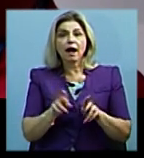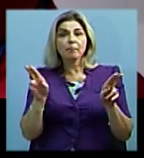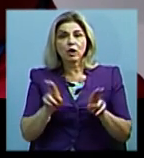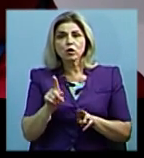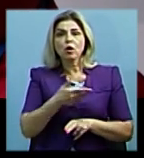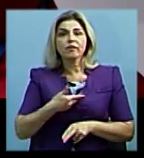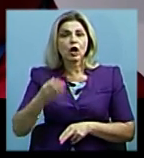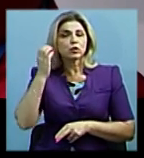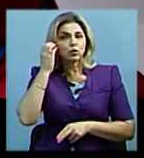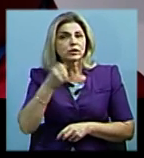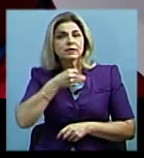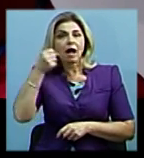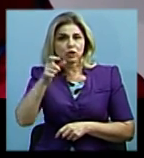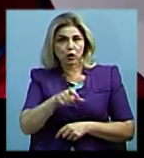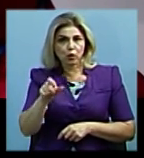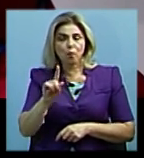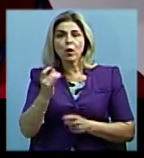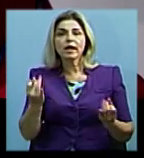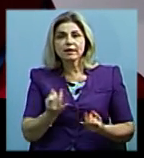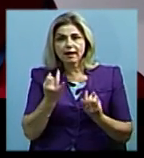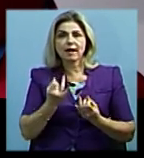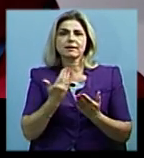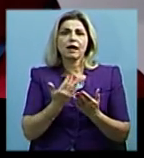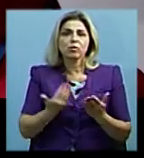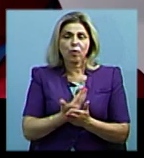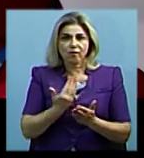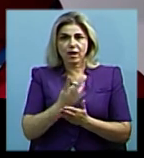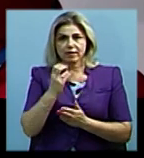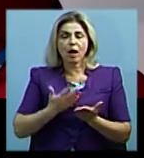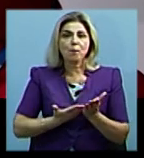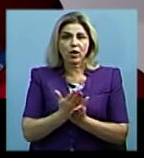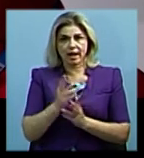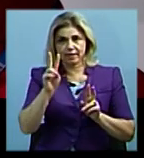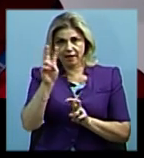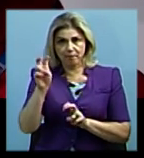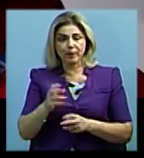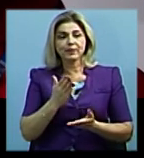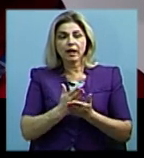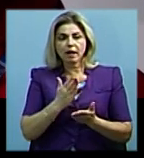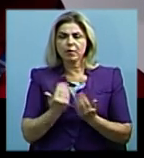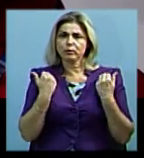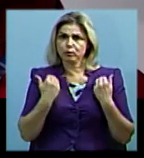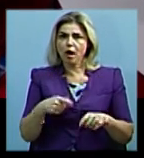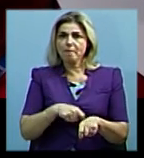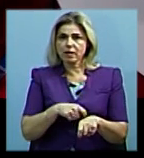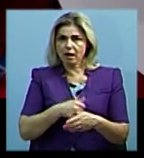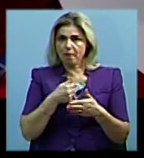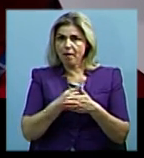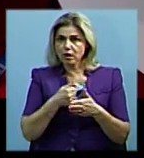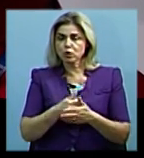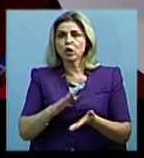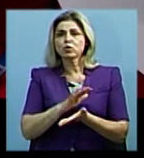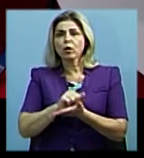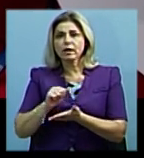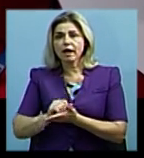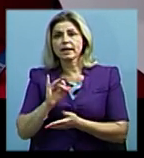старші люди, бо їм цікаві матеріали на суспільно-політичну тематику. Радіо Ольштин має потужну матеріально-технічну базу. Журналісти та